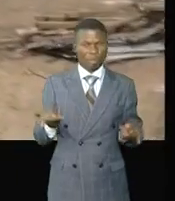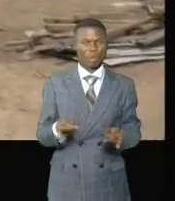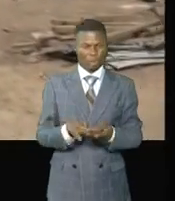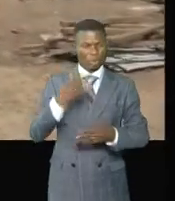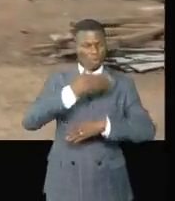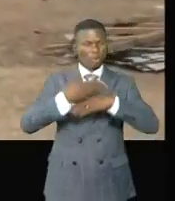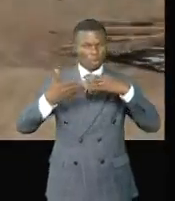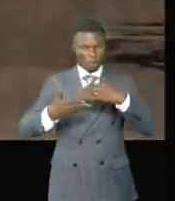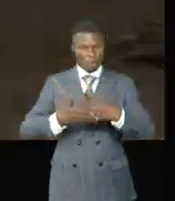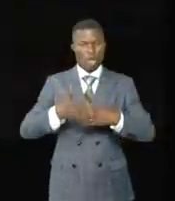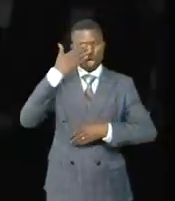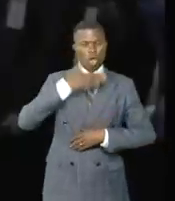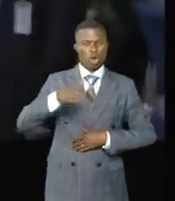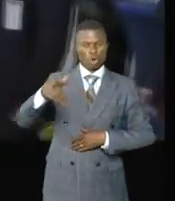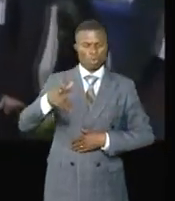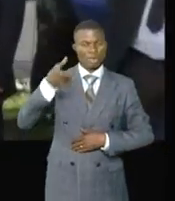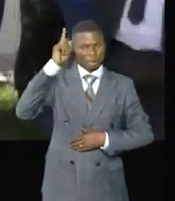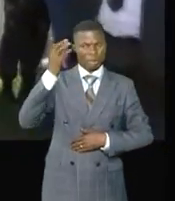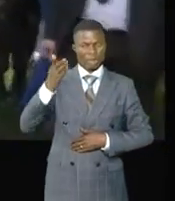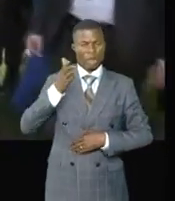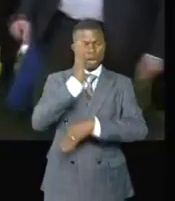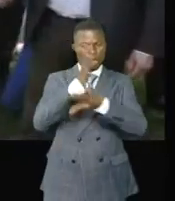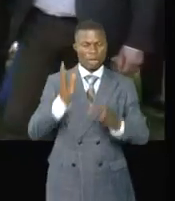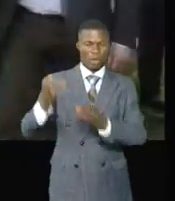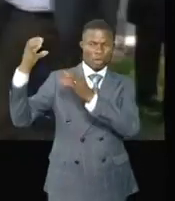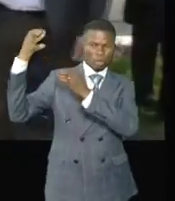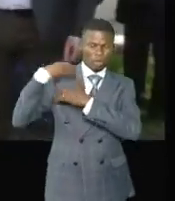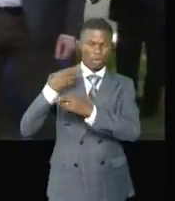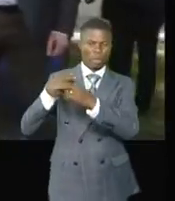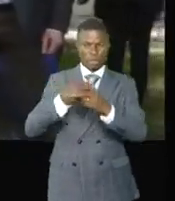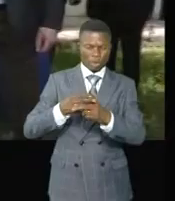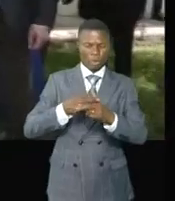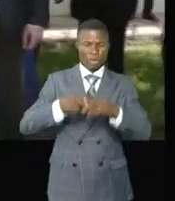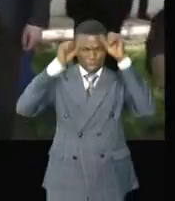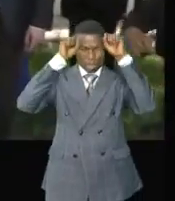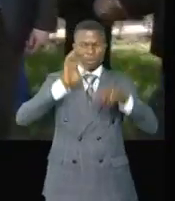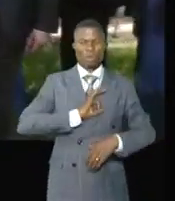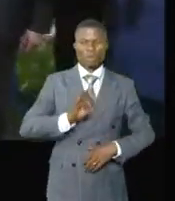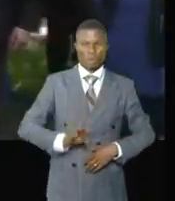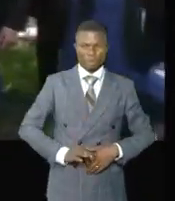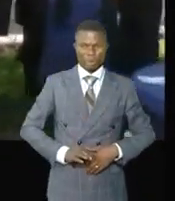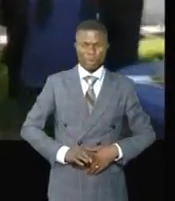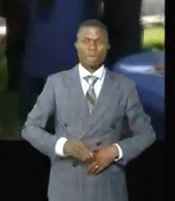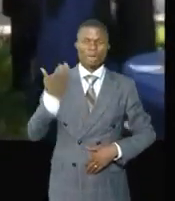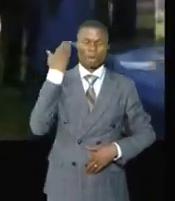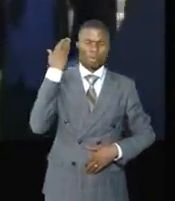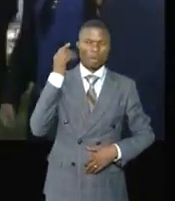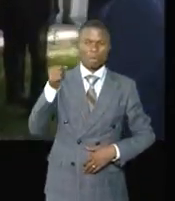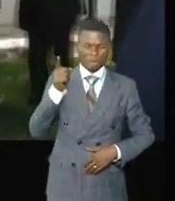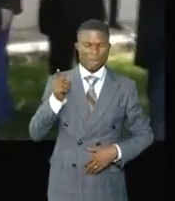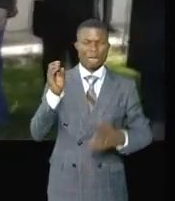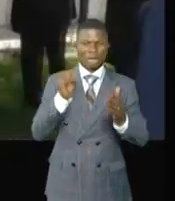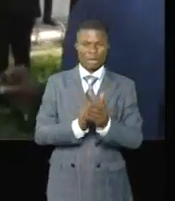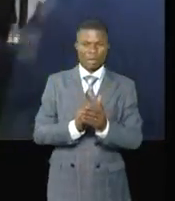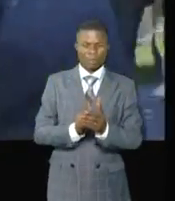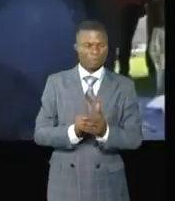érigé le centre primaire. Le conseiller en charge de sécurité du chef de l'État, François Béa Kasonga, a ensuite reçu